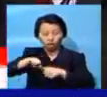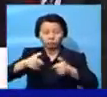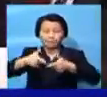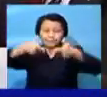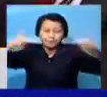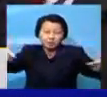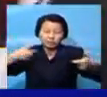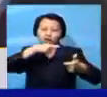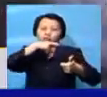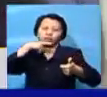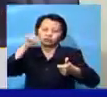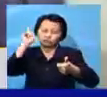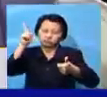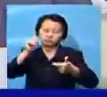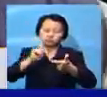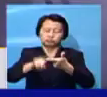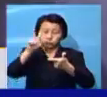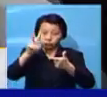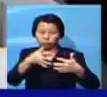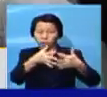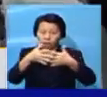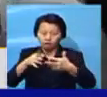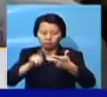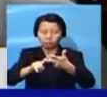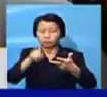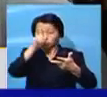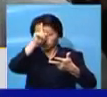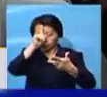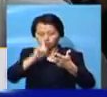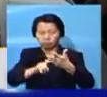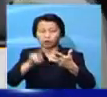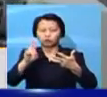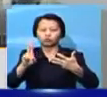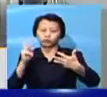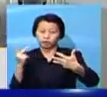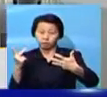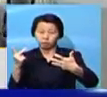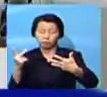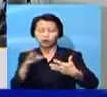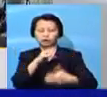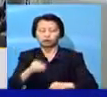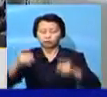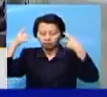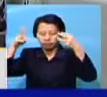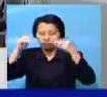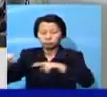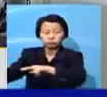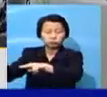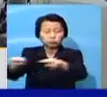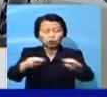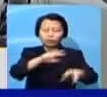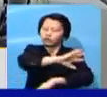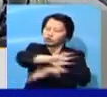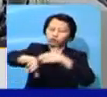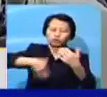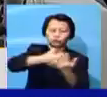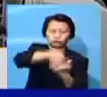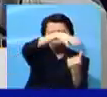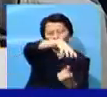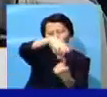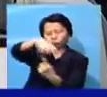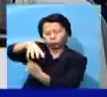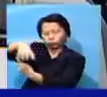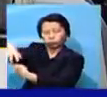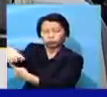delegasi terbesar disusuli Amerika Syarikat Jerman dan United Kingdom Perdana Menteri melawat hampir ke seluruh pelusuk Ruang